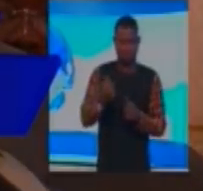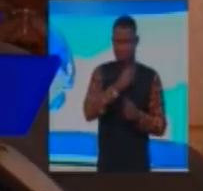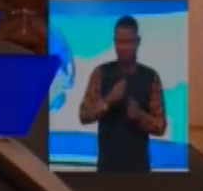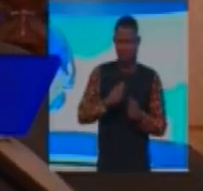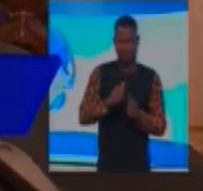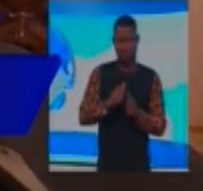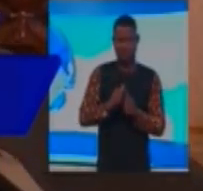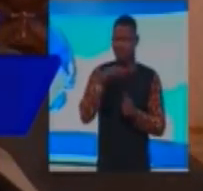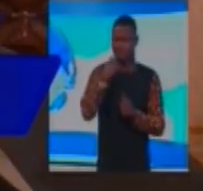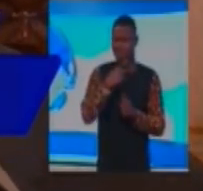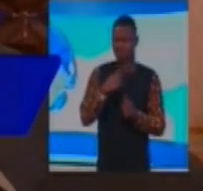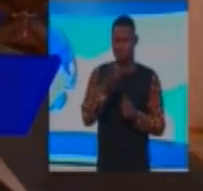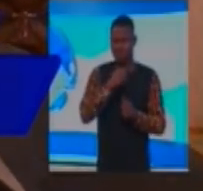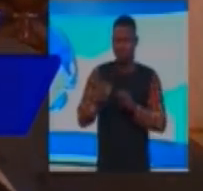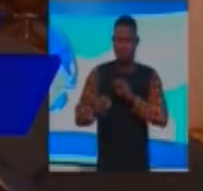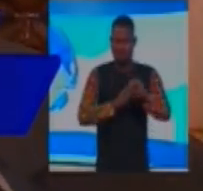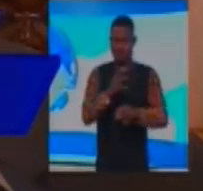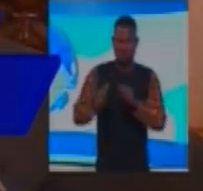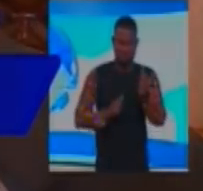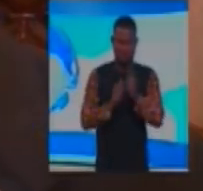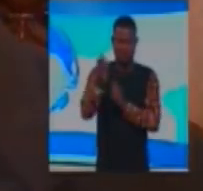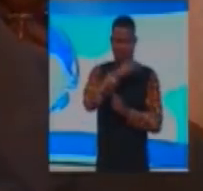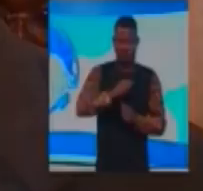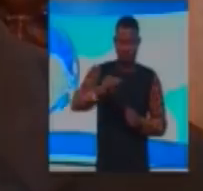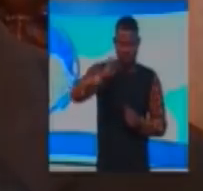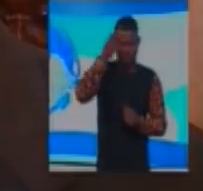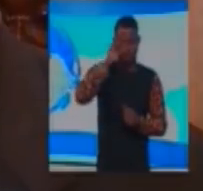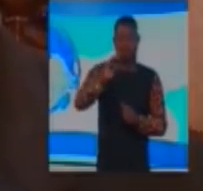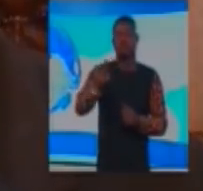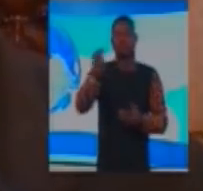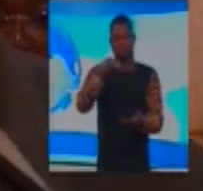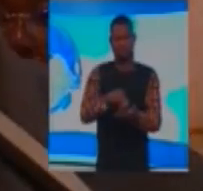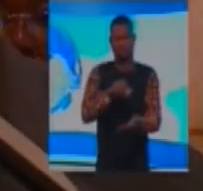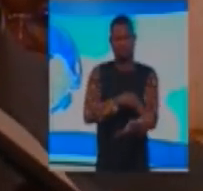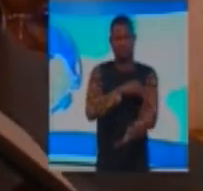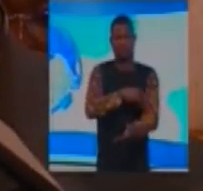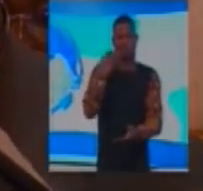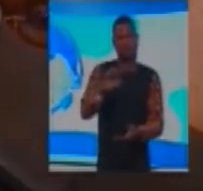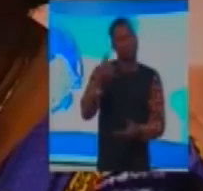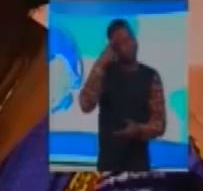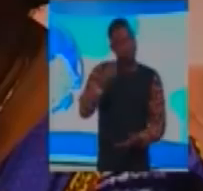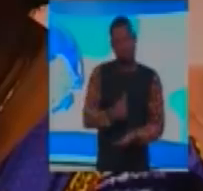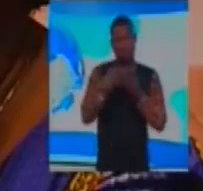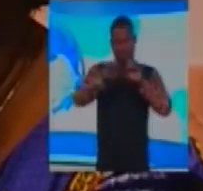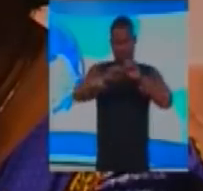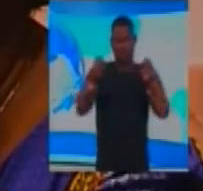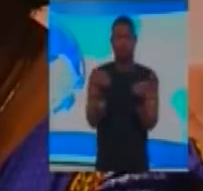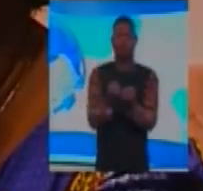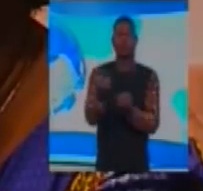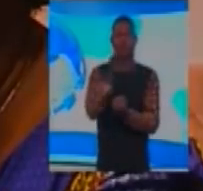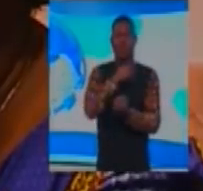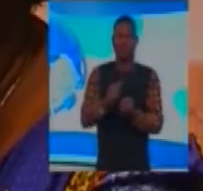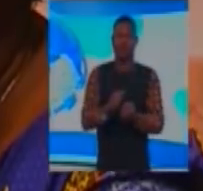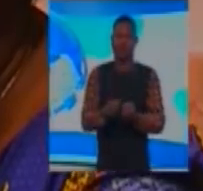urbanistes américains qui ont mobilisé plus de 17 milliards de francs CFA pour aider ce secteur. C'est vraiment